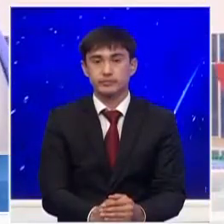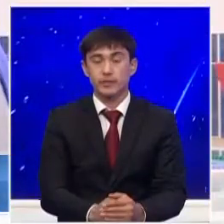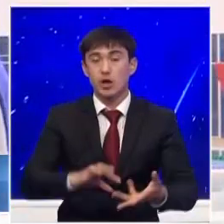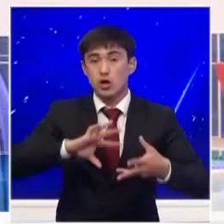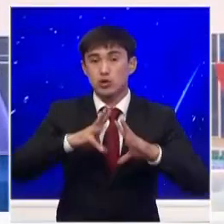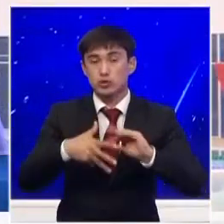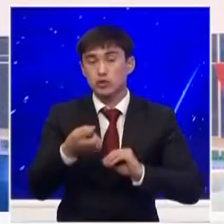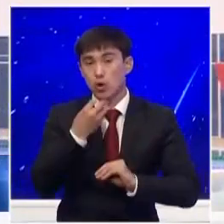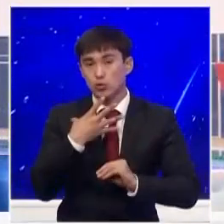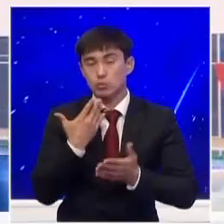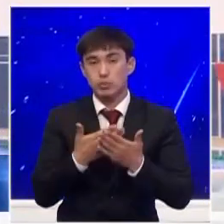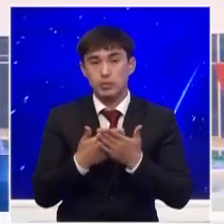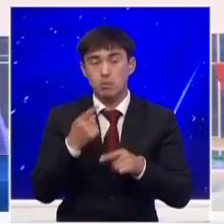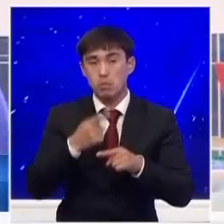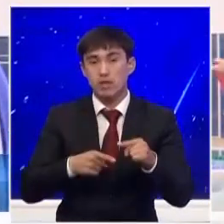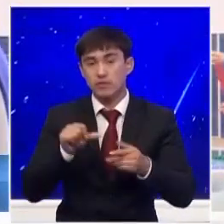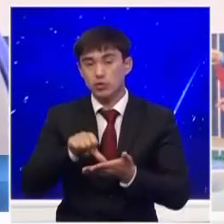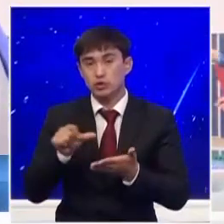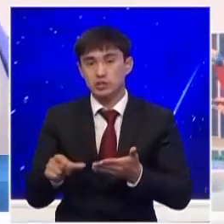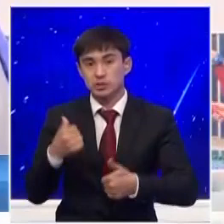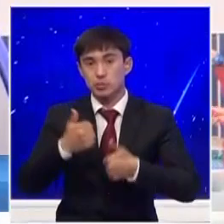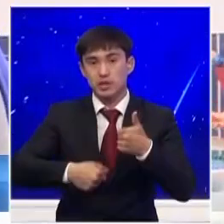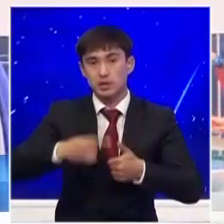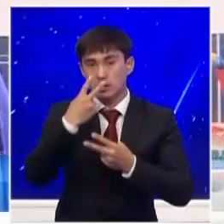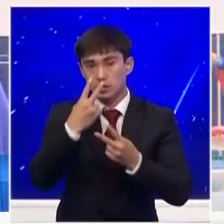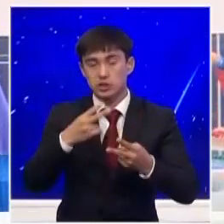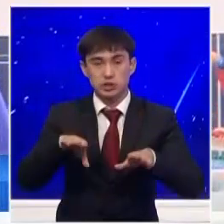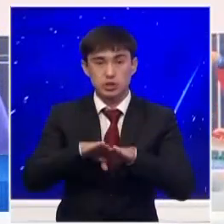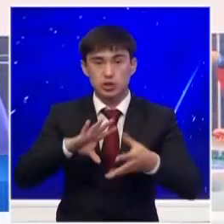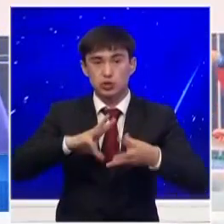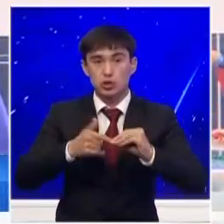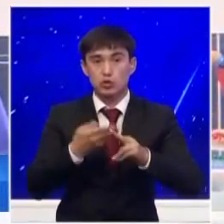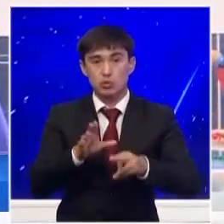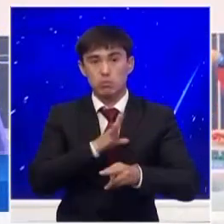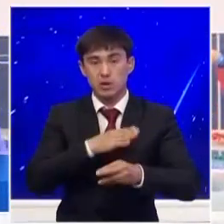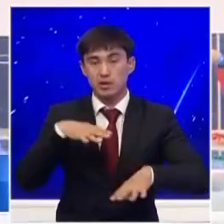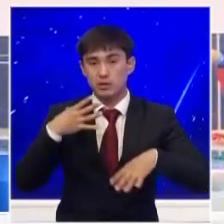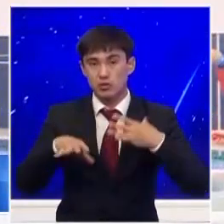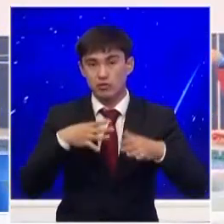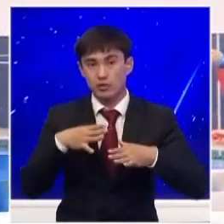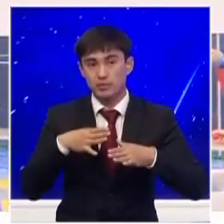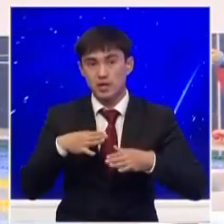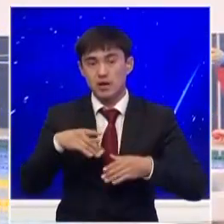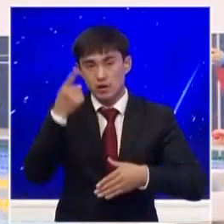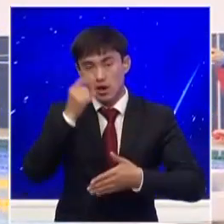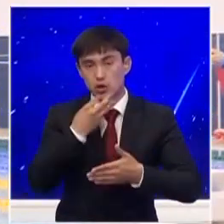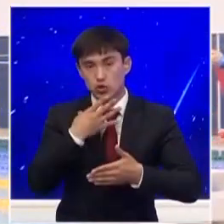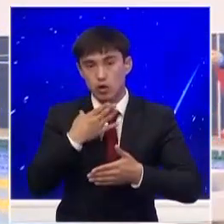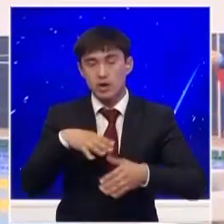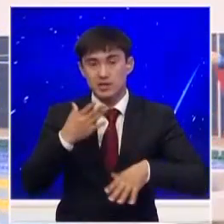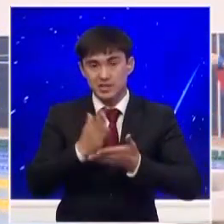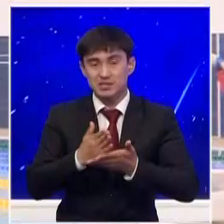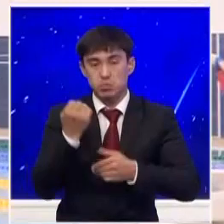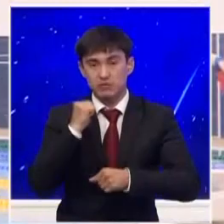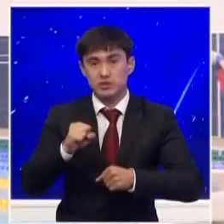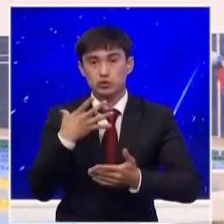Результаты неплохие. Примерно половина участников чемпионата показали те же результаты, которые были и на тренировках. И это хорошо. Но есть пловцы, которые